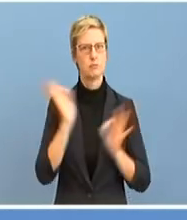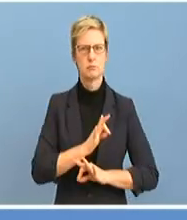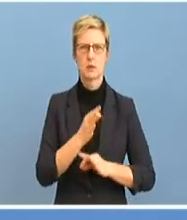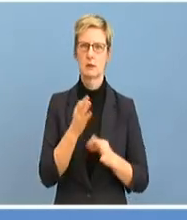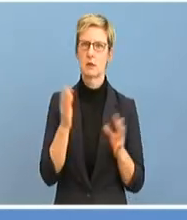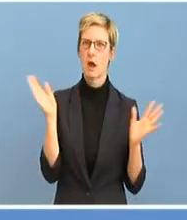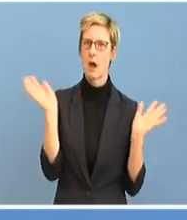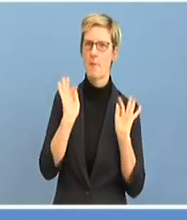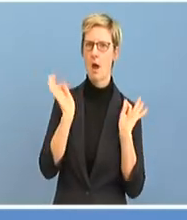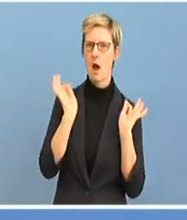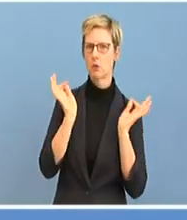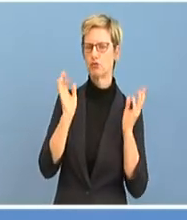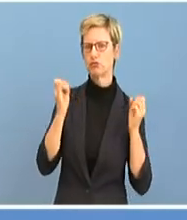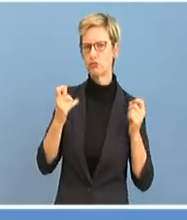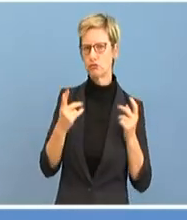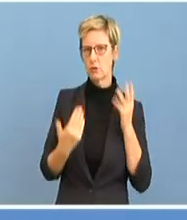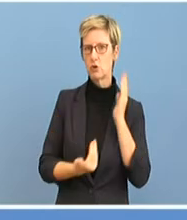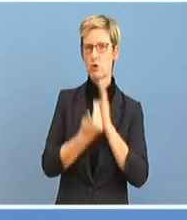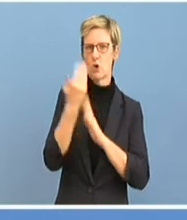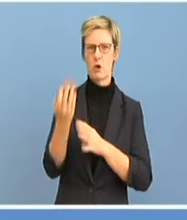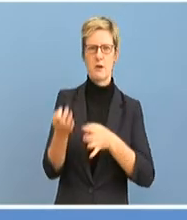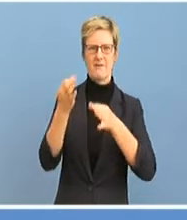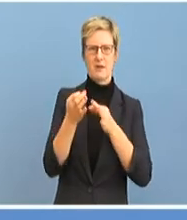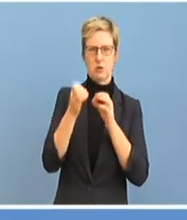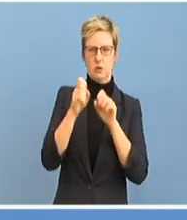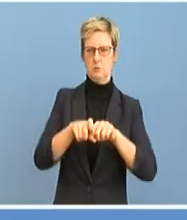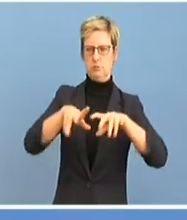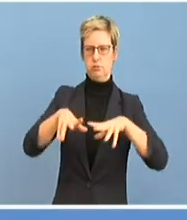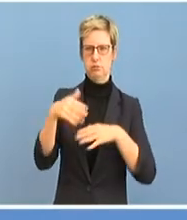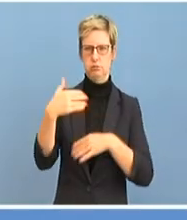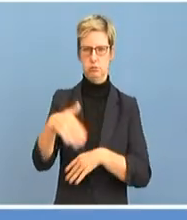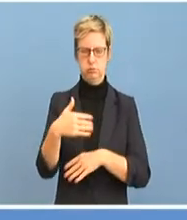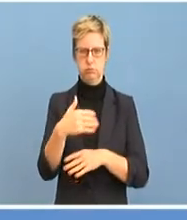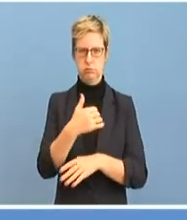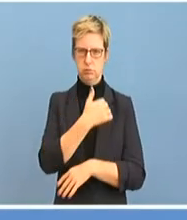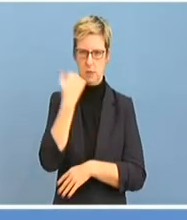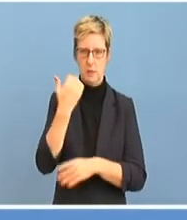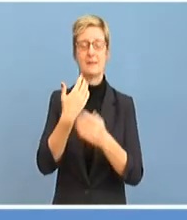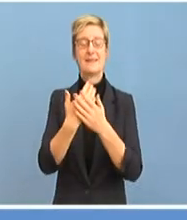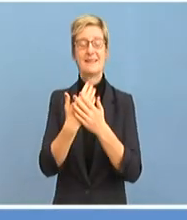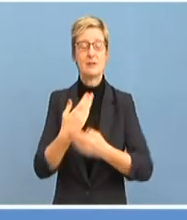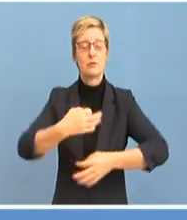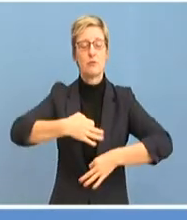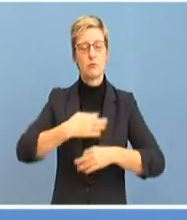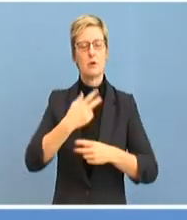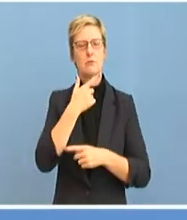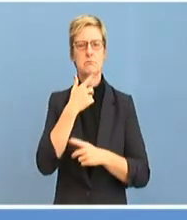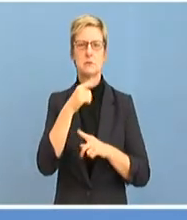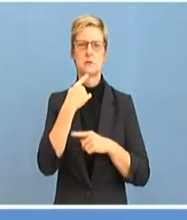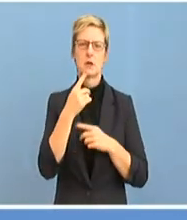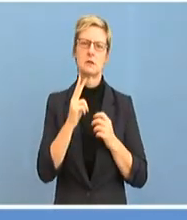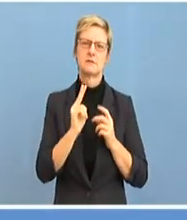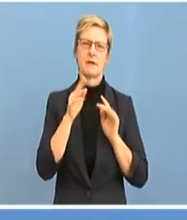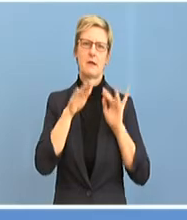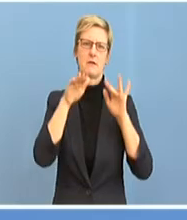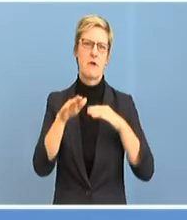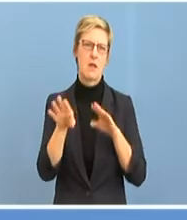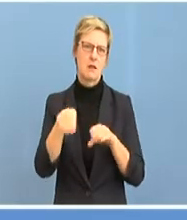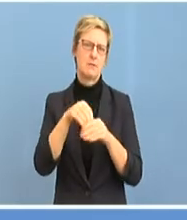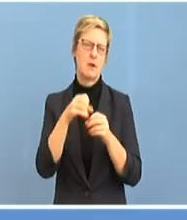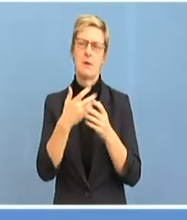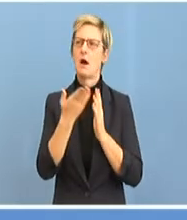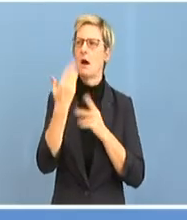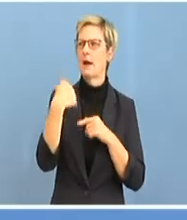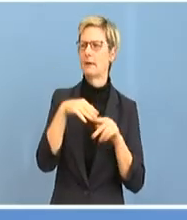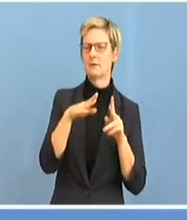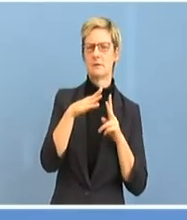von neuen Infektionsfällen. Und das hat mich zu diesem Ausdruck gebracht, den auch andere Kundigere schon benutzt hatten, aber